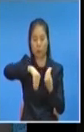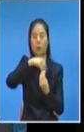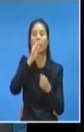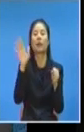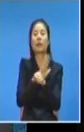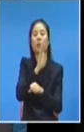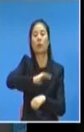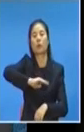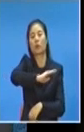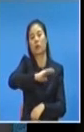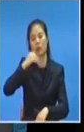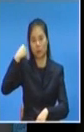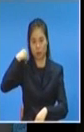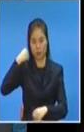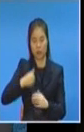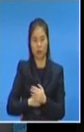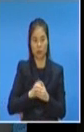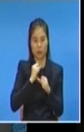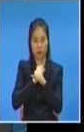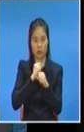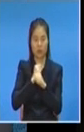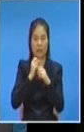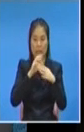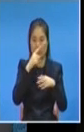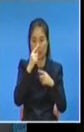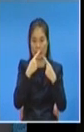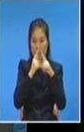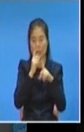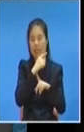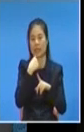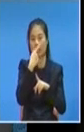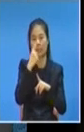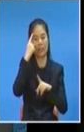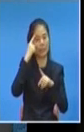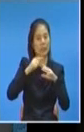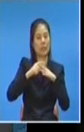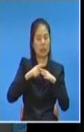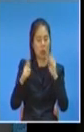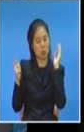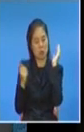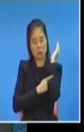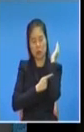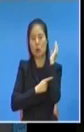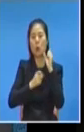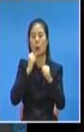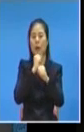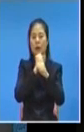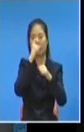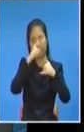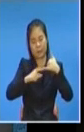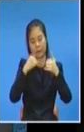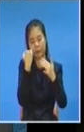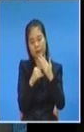ะครับกรณีของชั้น1จะลดมาชั้น2นั้นก็มีข้อยกเว้นก็กรณีที่ถูกลงโทษทางวินัยหรือมีความประพฤติมีความผิดน